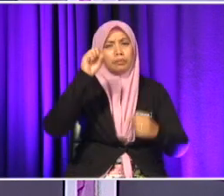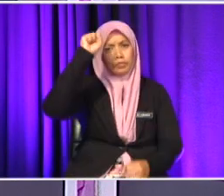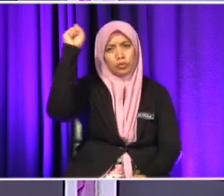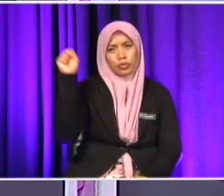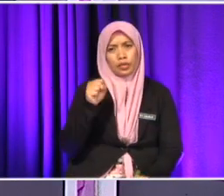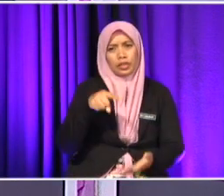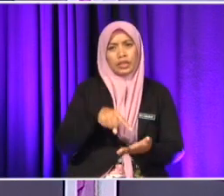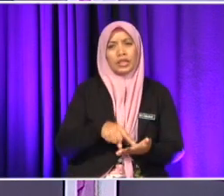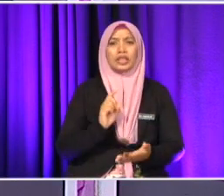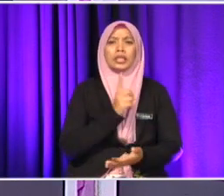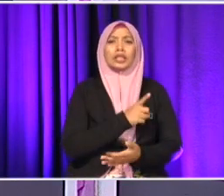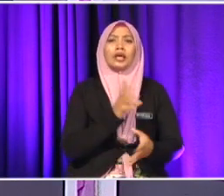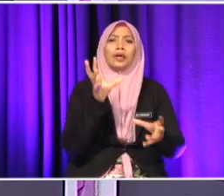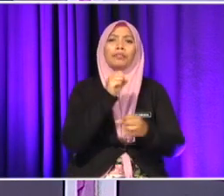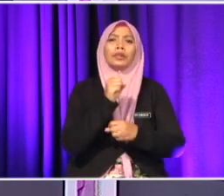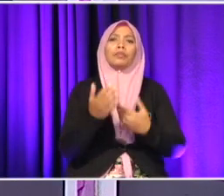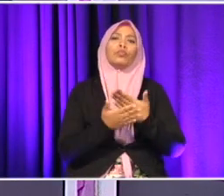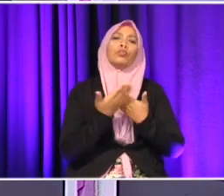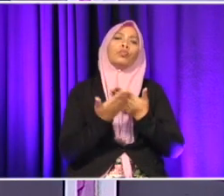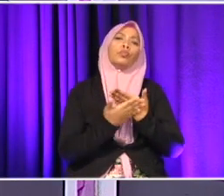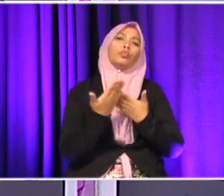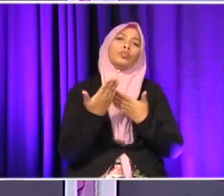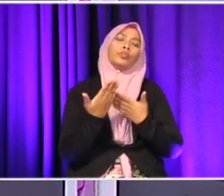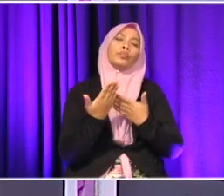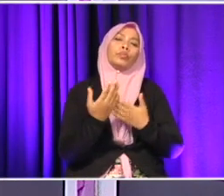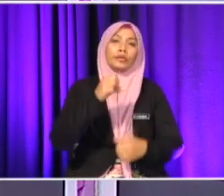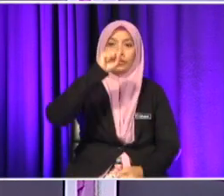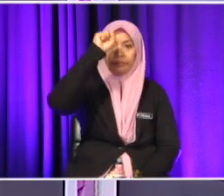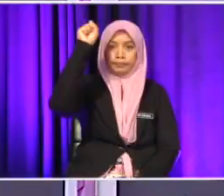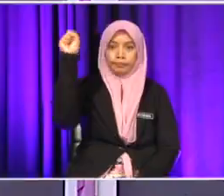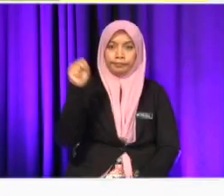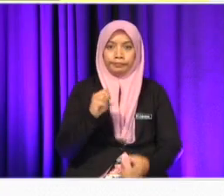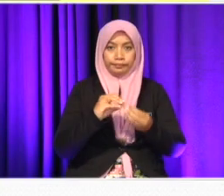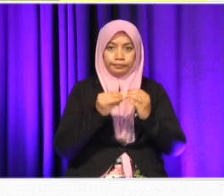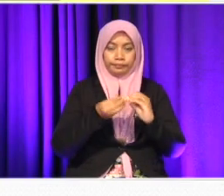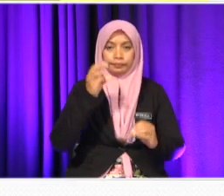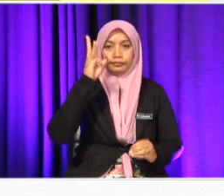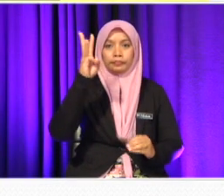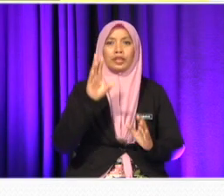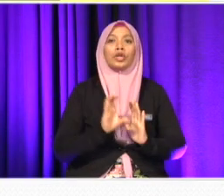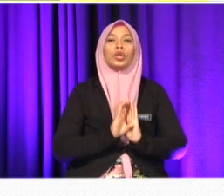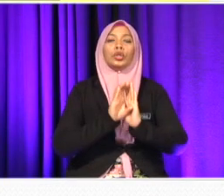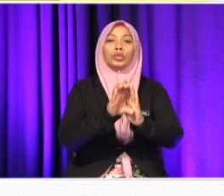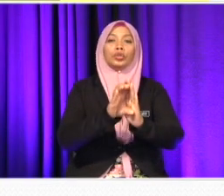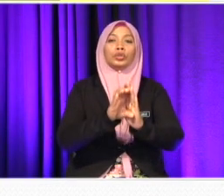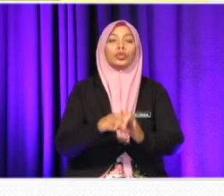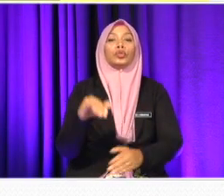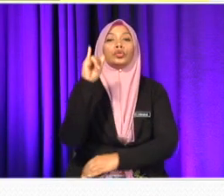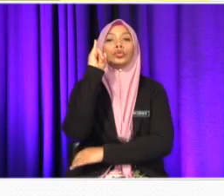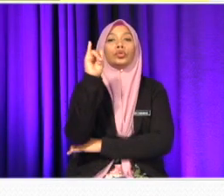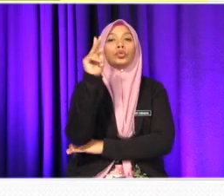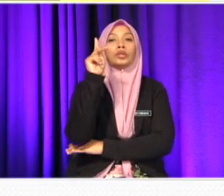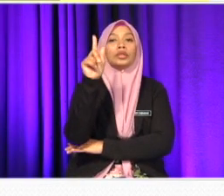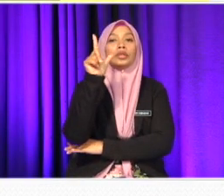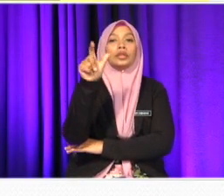ini kita ambil yang muda-mudah Oke kita tengok eee soalnya yang keenam Oke contoh iklan dalam tarian